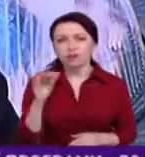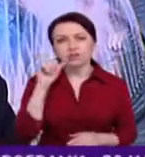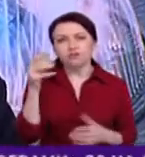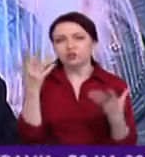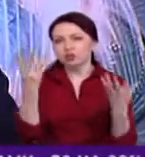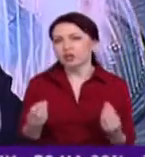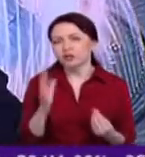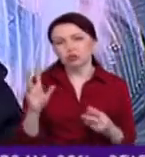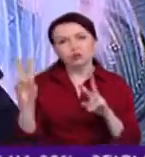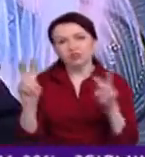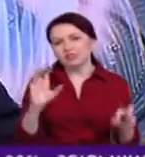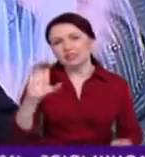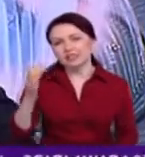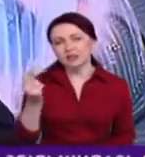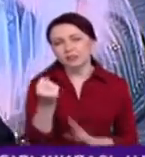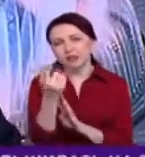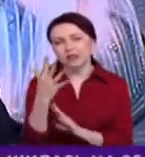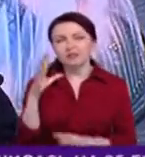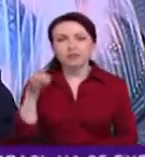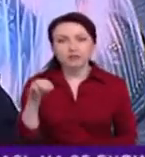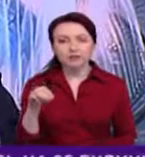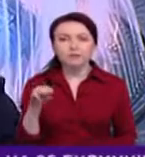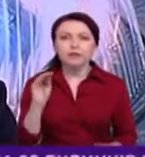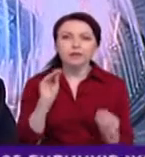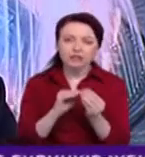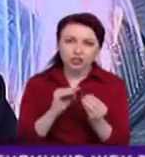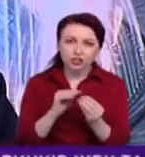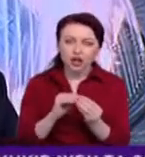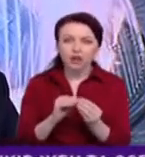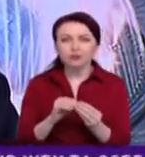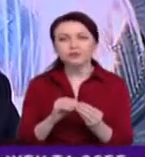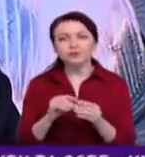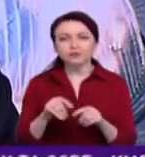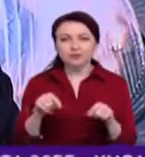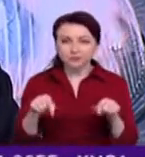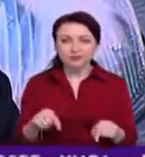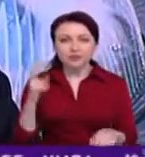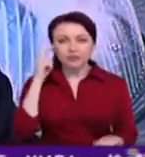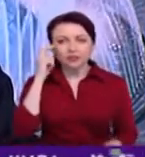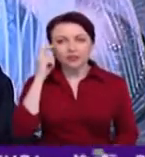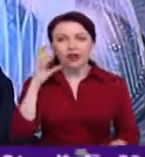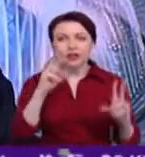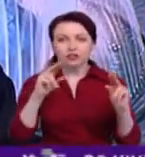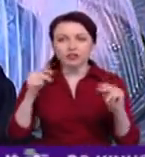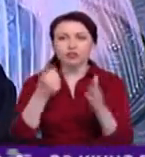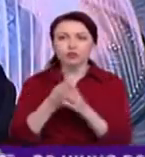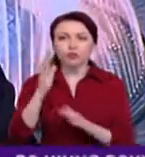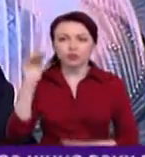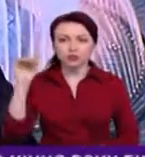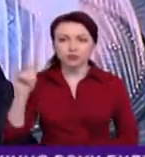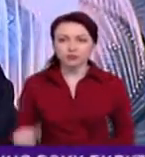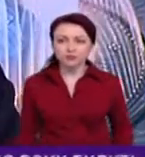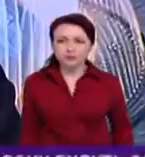завтрашній день, який буде називатися середа, 15 травня. Залишайтеся в контексті мовлення телеканалу «Київ». Хай вам щастить і до побачення.